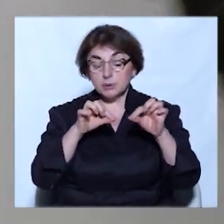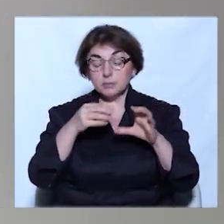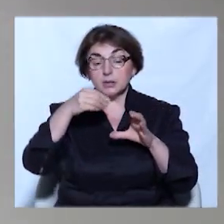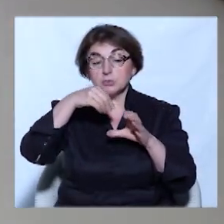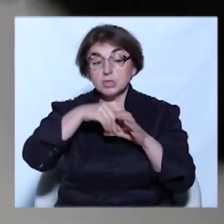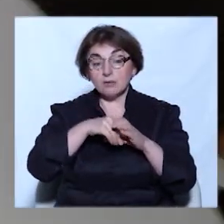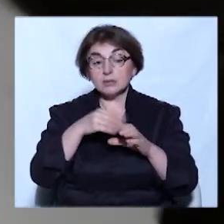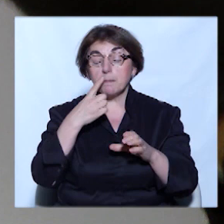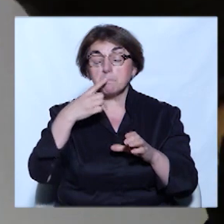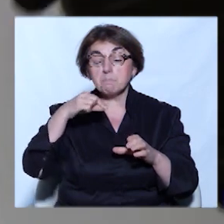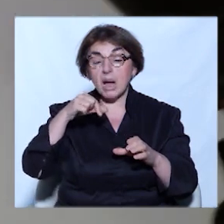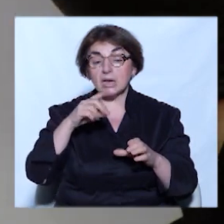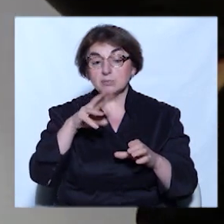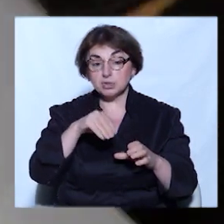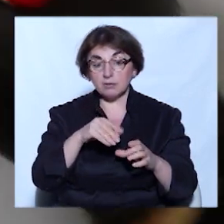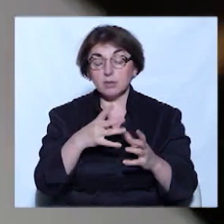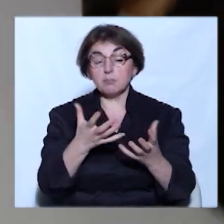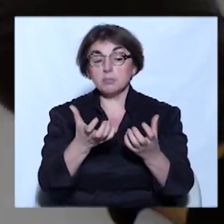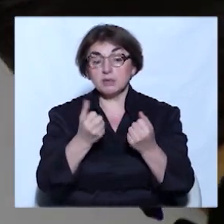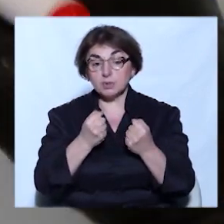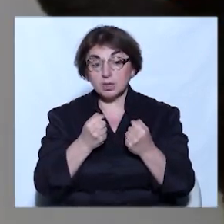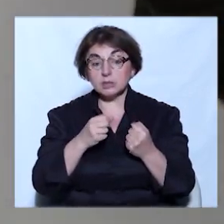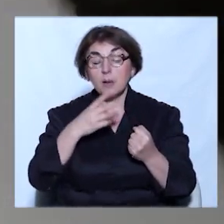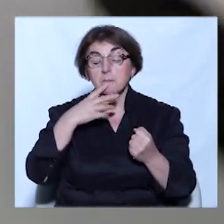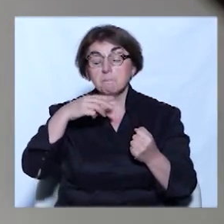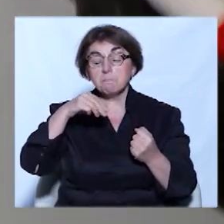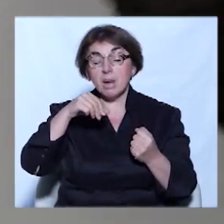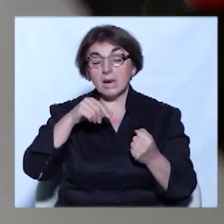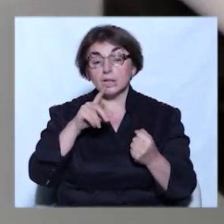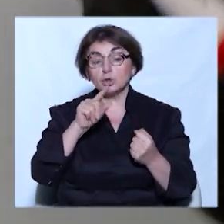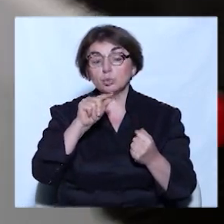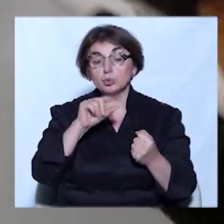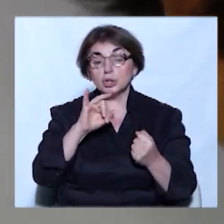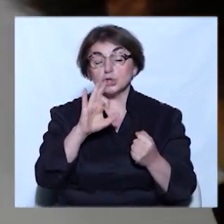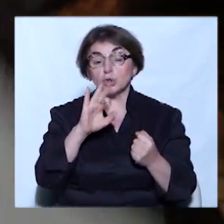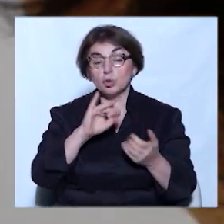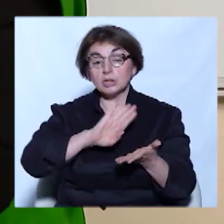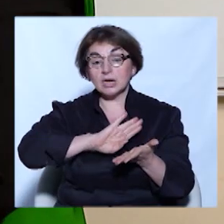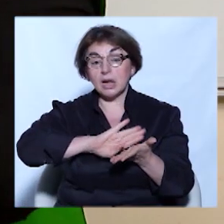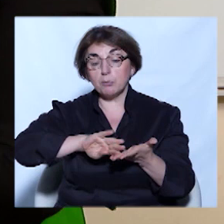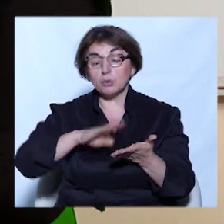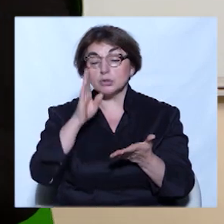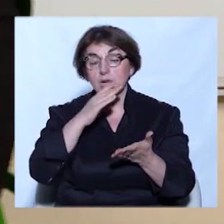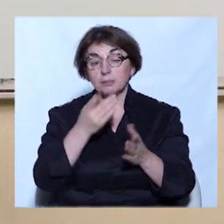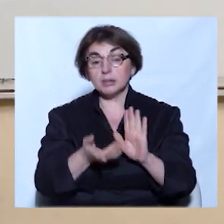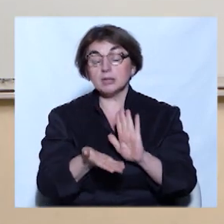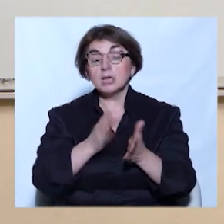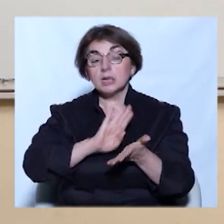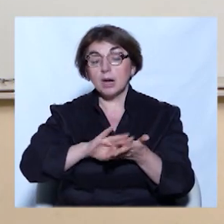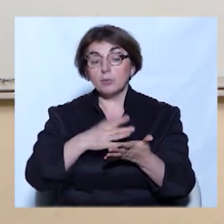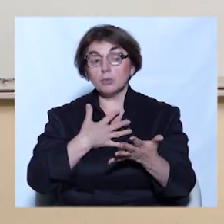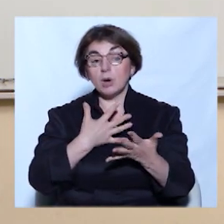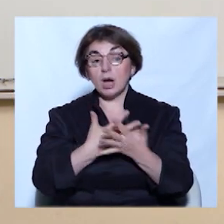მარილმჟავაში, მივიღეთ მარილი თუთიის ქლორიდი და გამოიყო წყალბადი აქტიურად